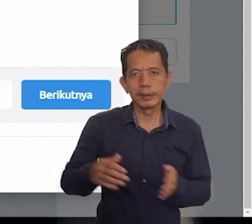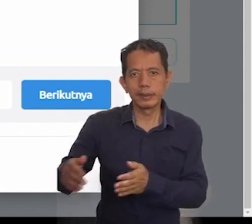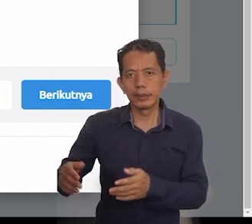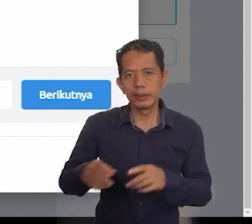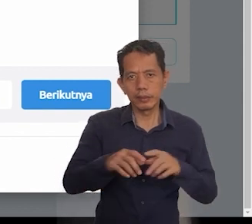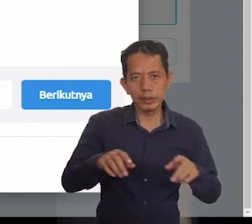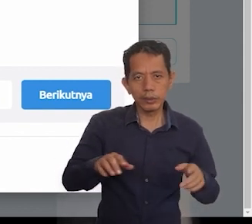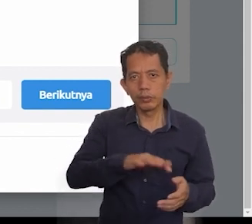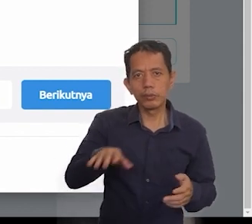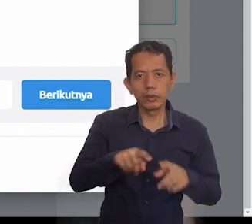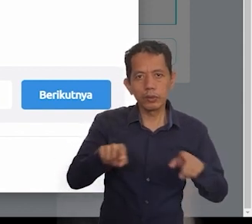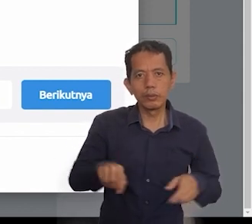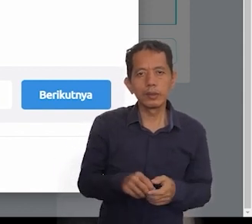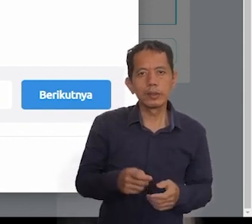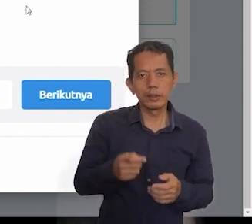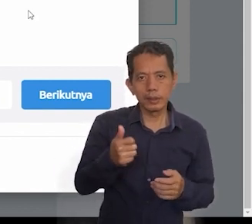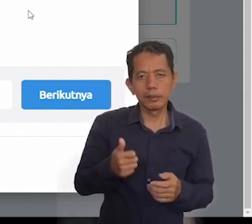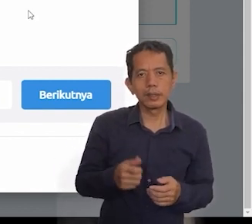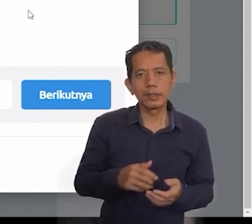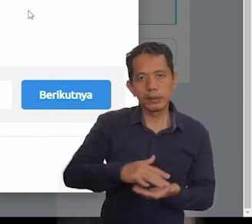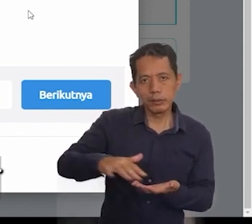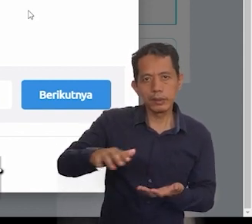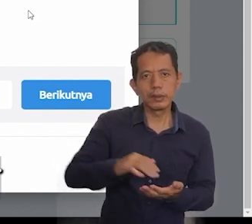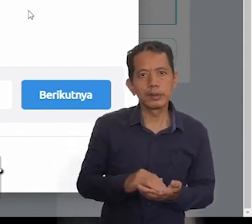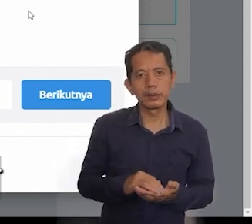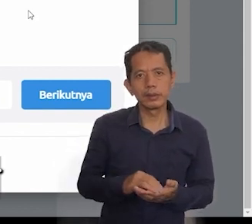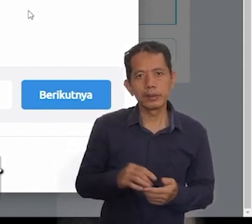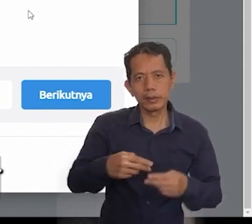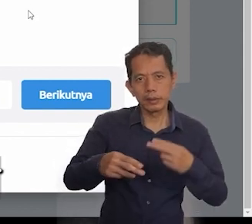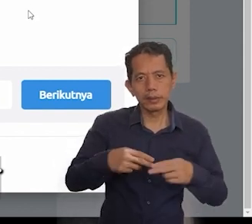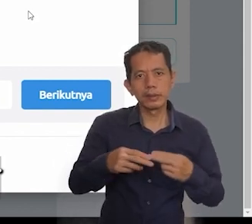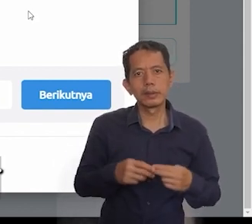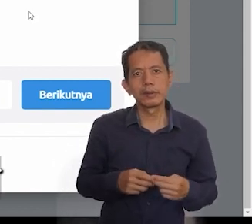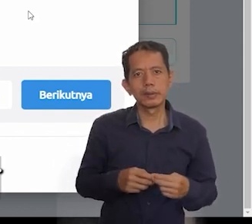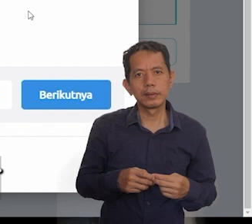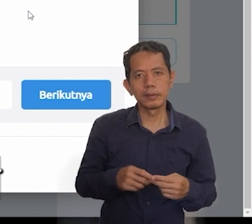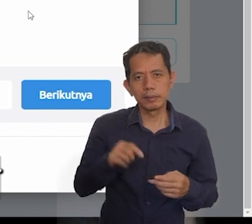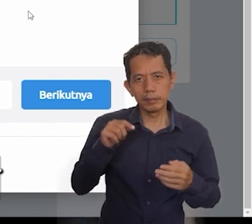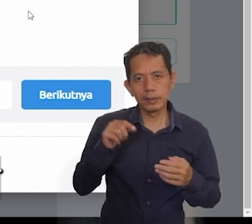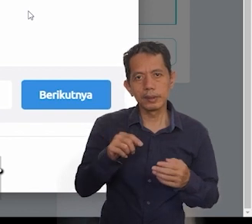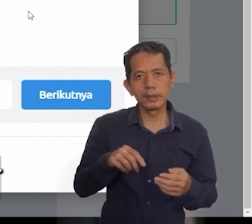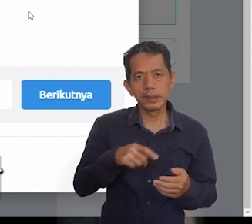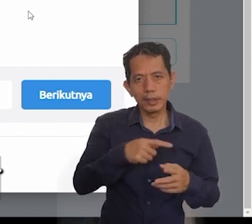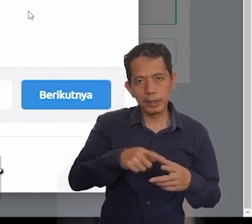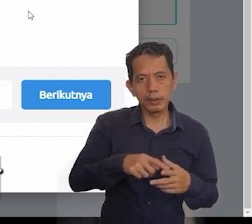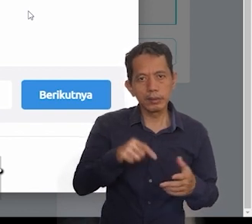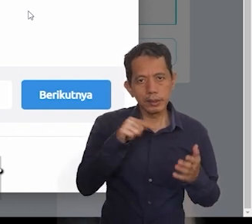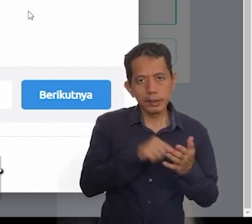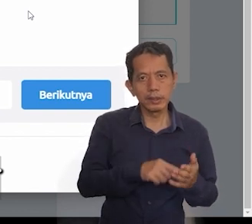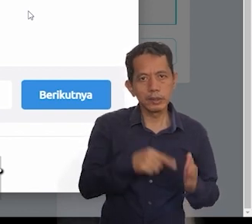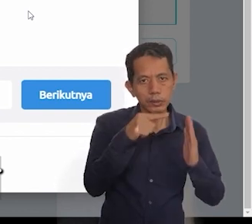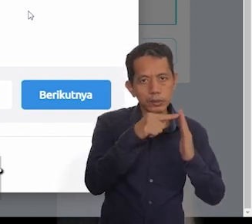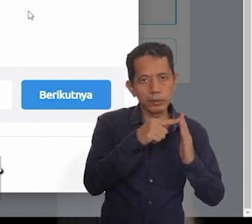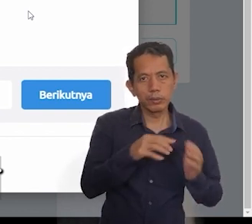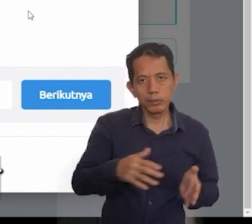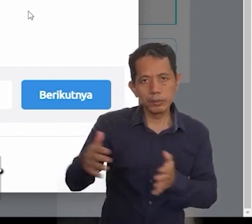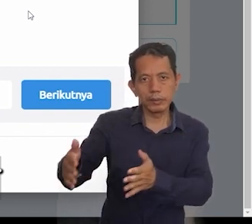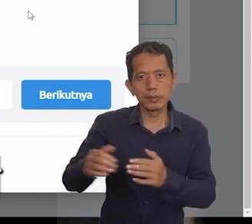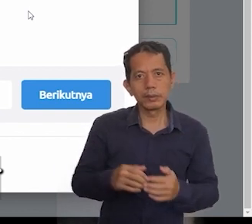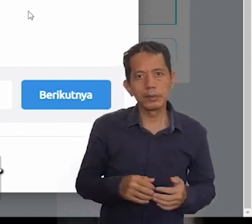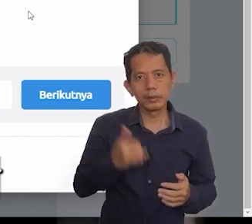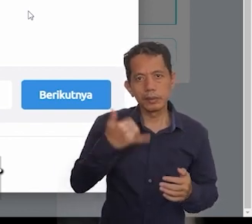Setelah semua dokumen telah berhasil diunggah, rekan-rekan pilih atau klik tombol berikutnya